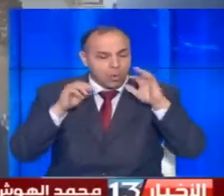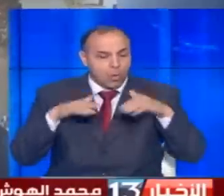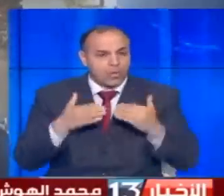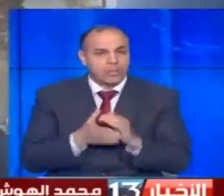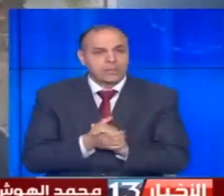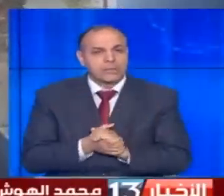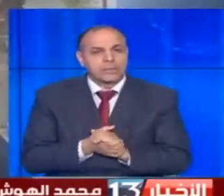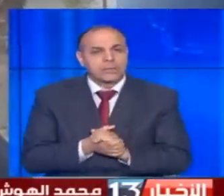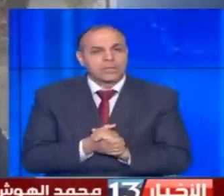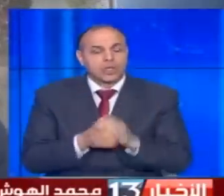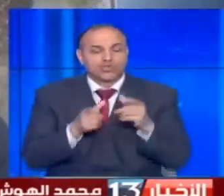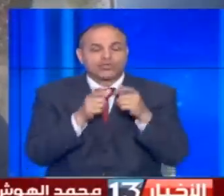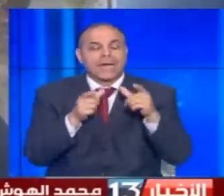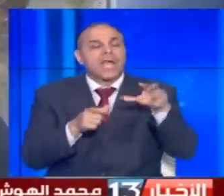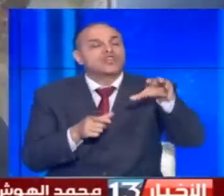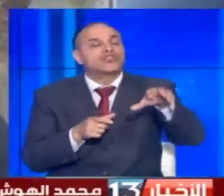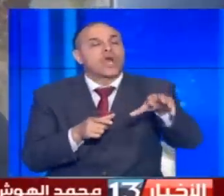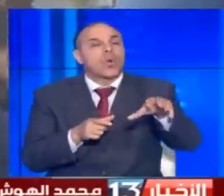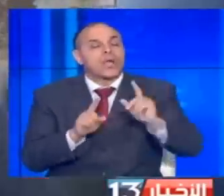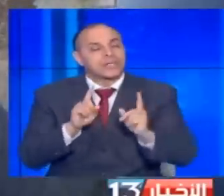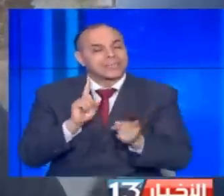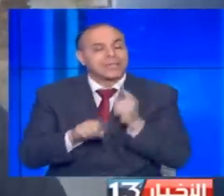معناه شركه